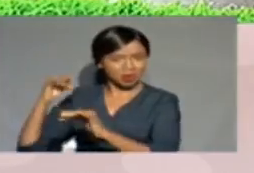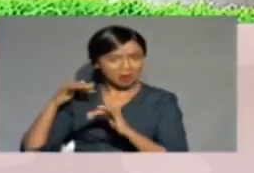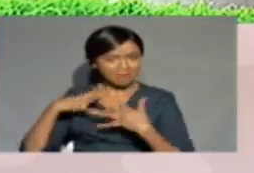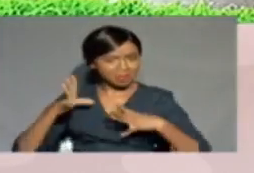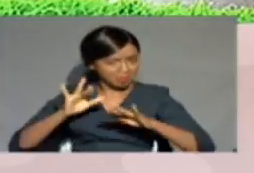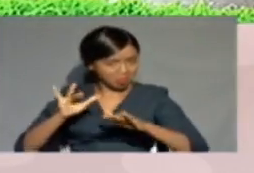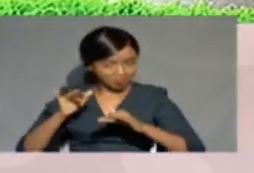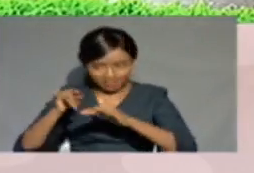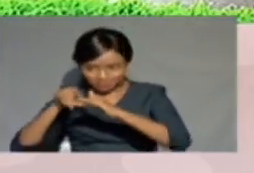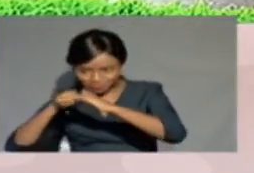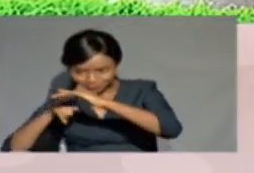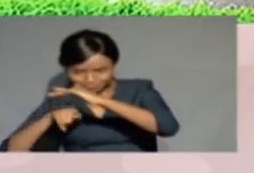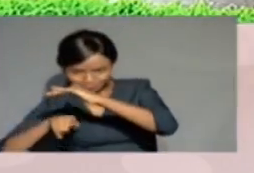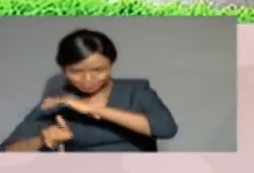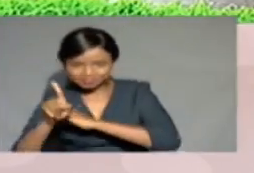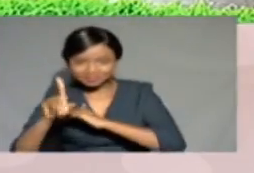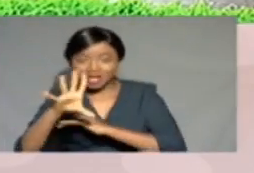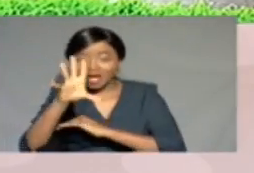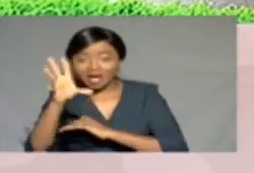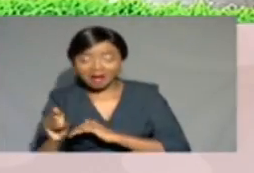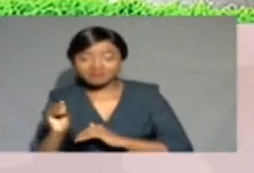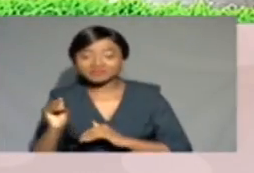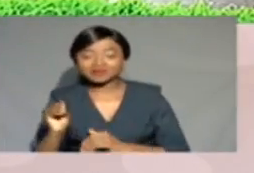kuingia kwenye Ahera ya Kiafrika.